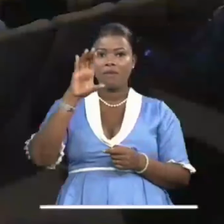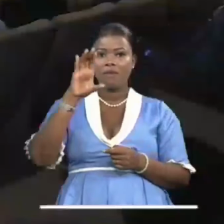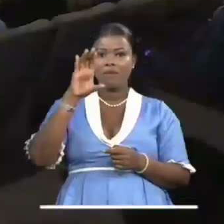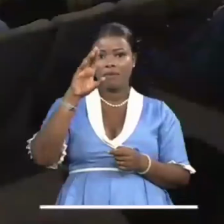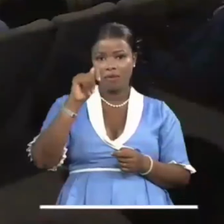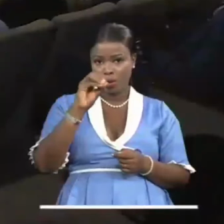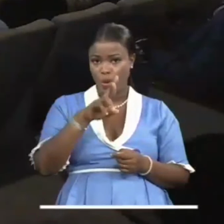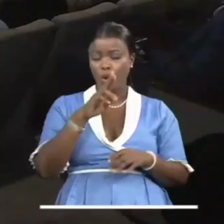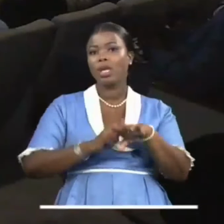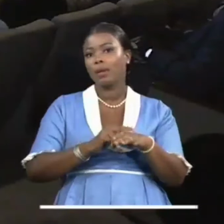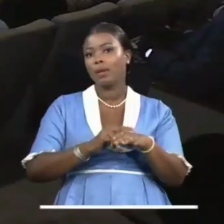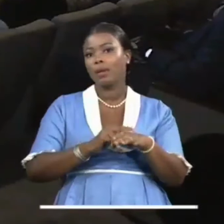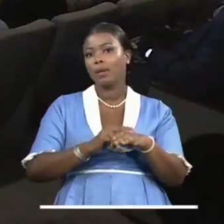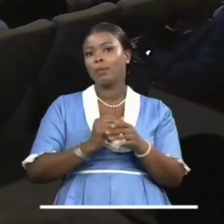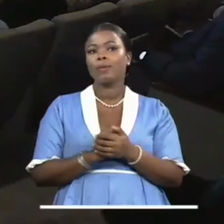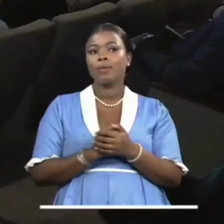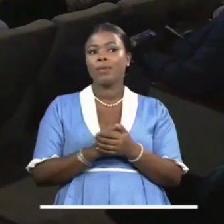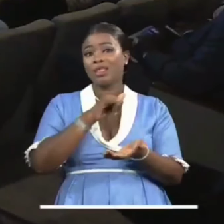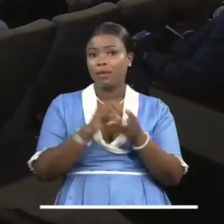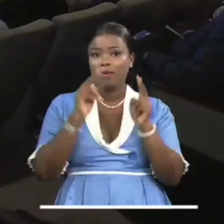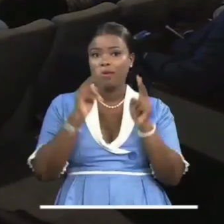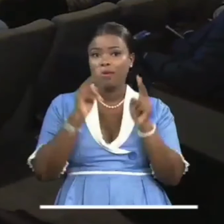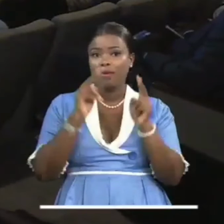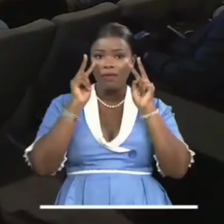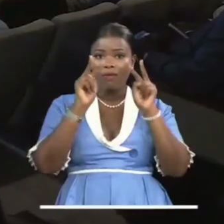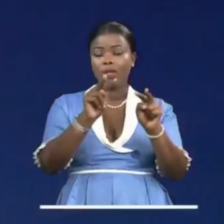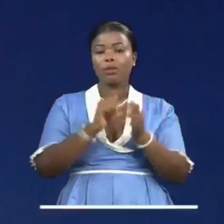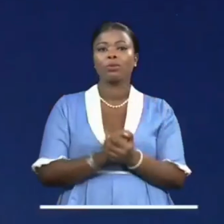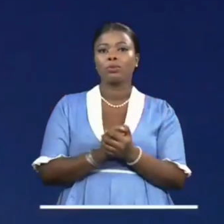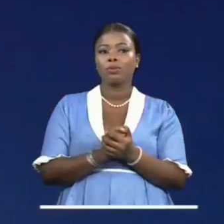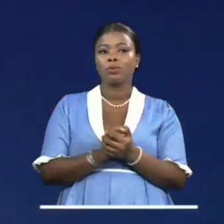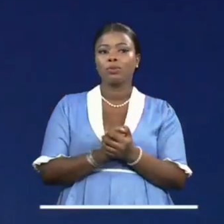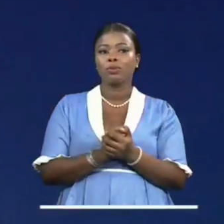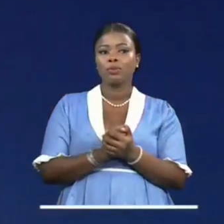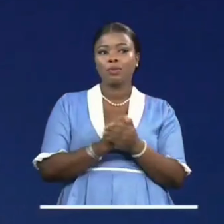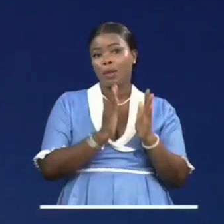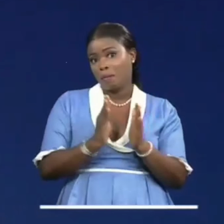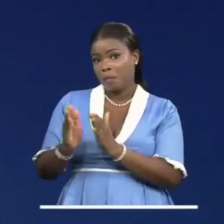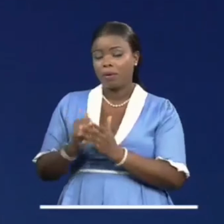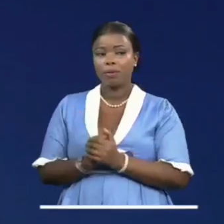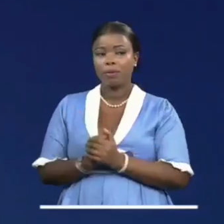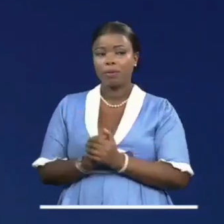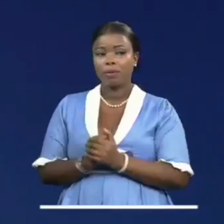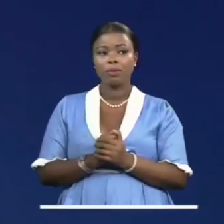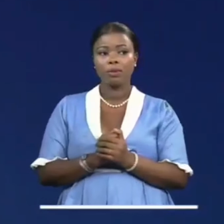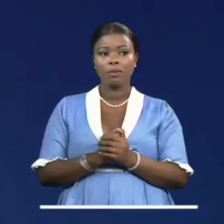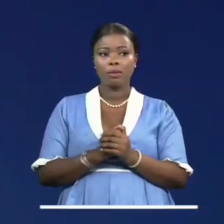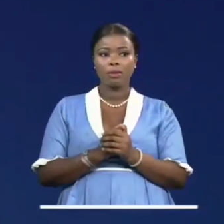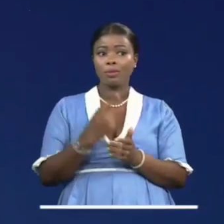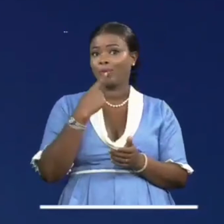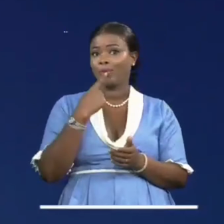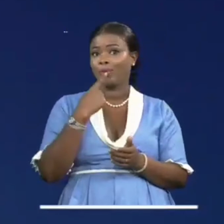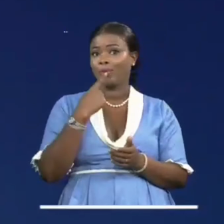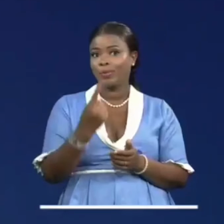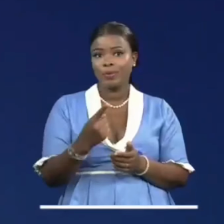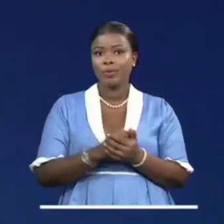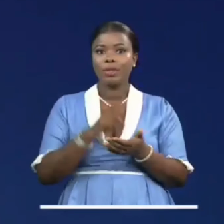euh est articulée dans un plan décenal qu'on appelle master plan